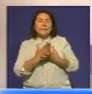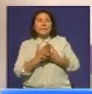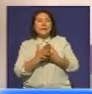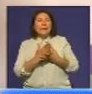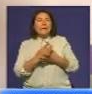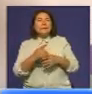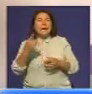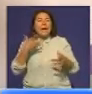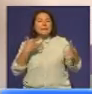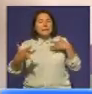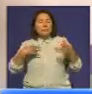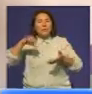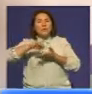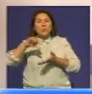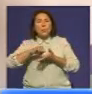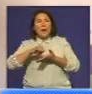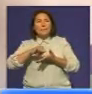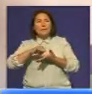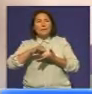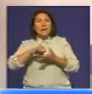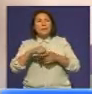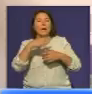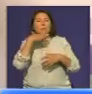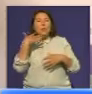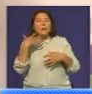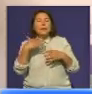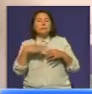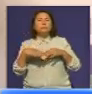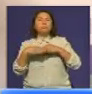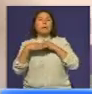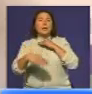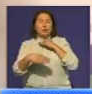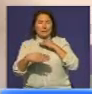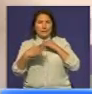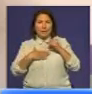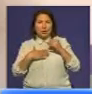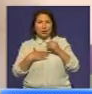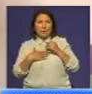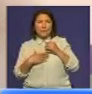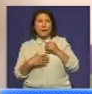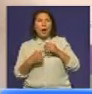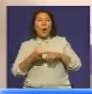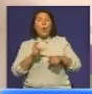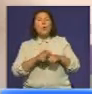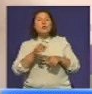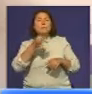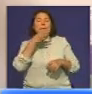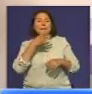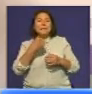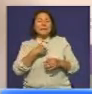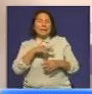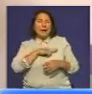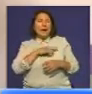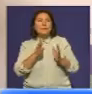отчетные концерты. Мы выступаем на многих площадках нашего города. Ну вот. Очень нам нравится. Вот я